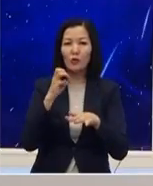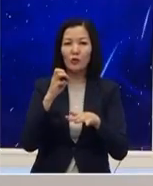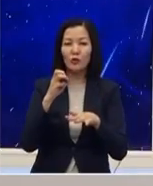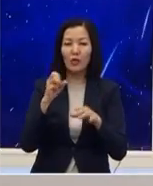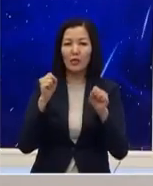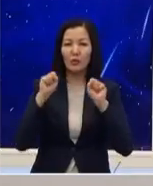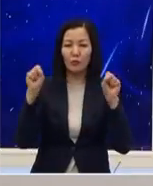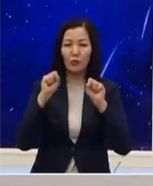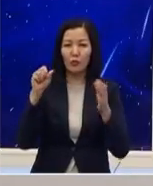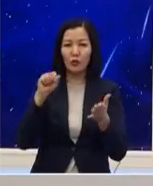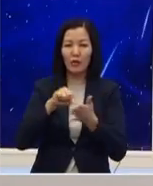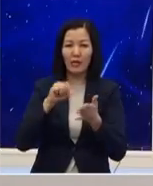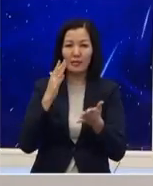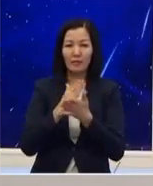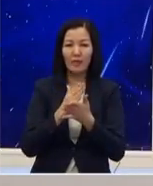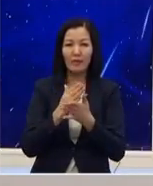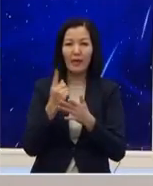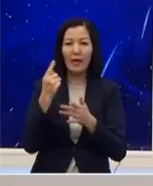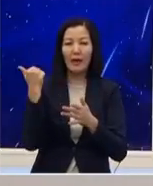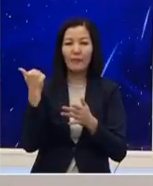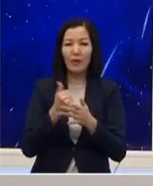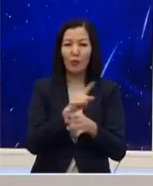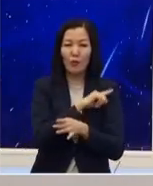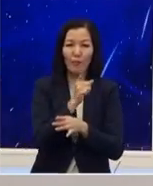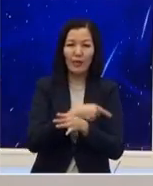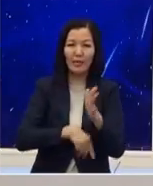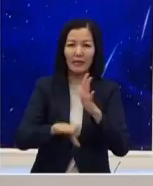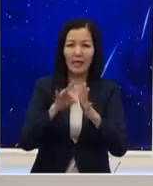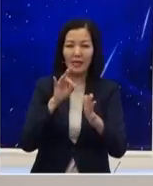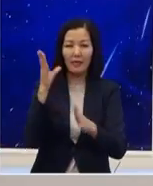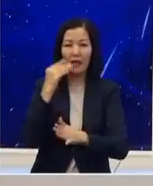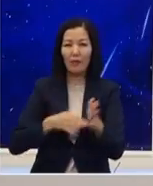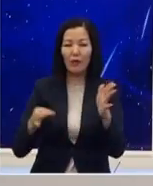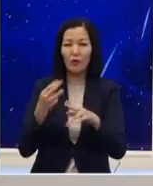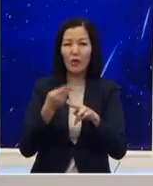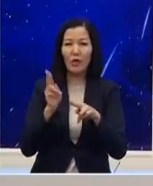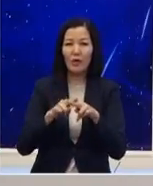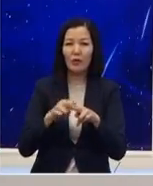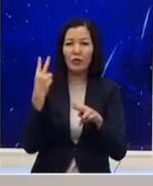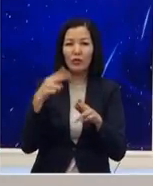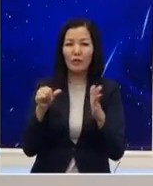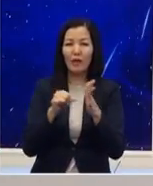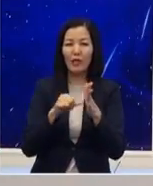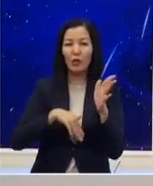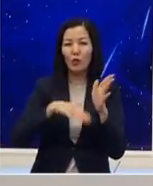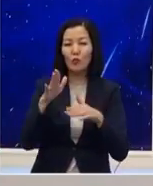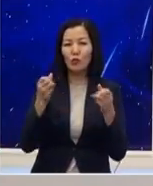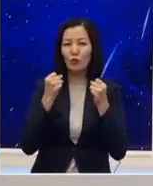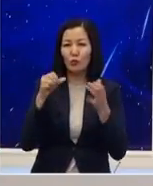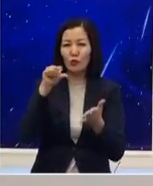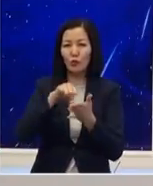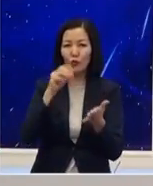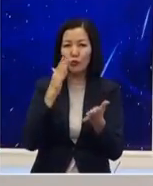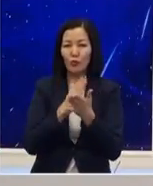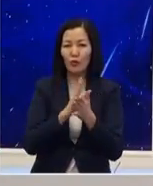Оған 300-ден аса зілтемірші қатысты. Апта бойы мықтыларды анықтайды. Алматы облысы елішілік жарысқа 26 үздік спортшысын қосып